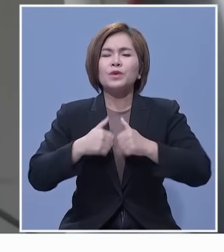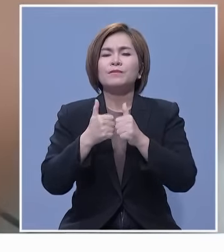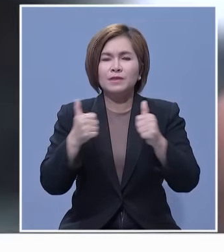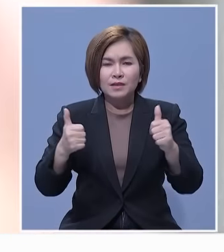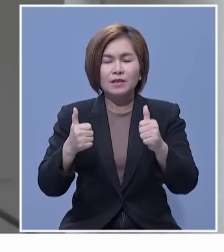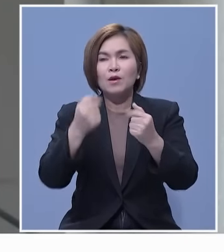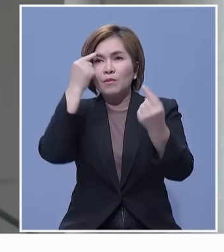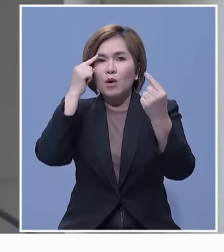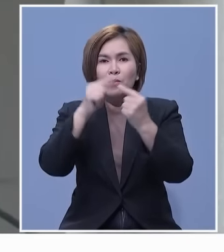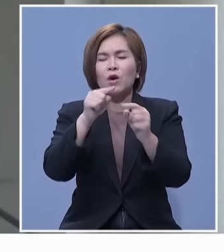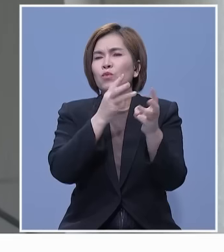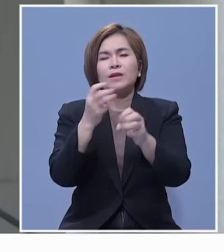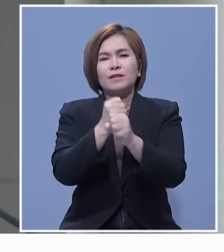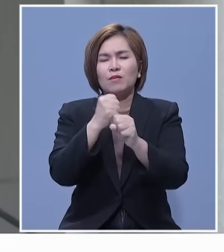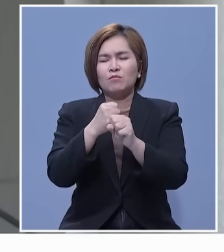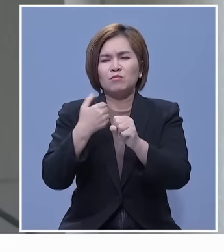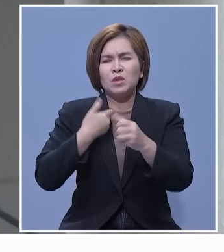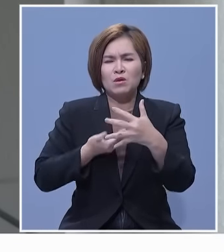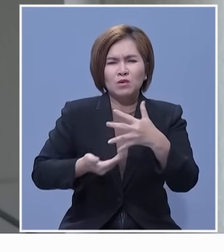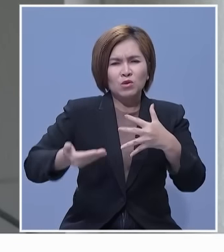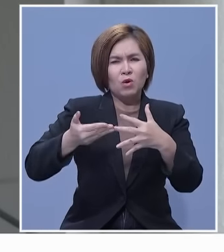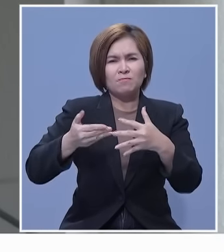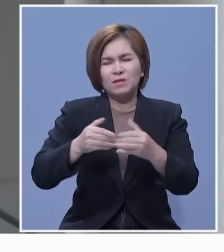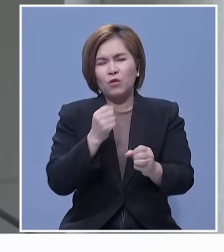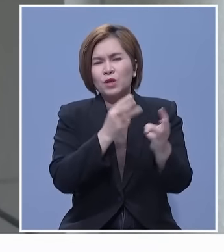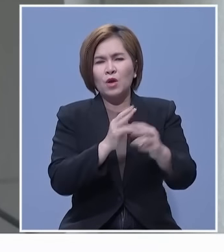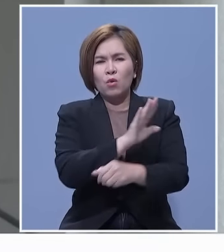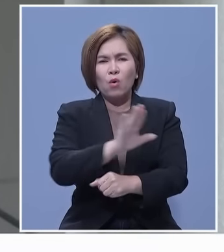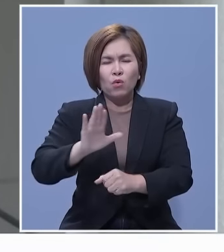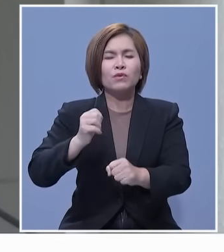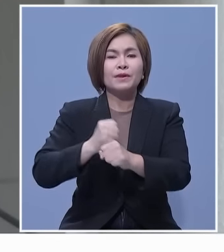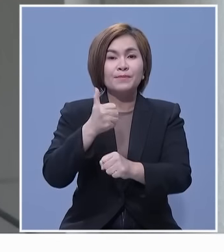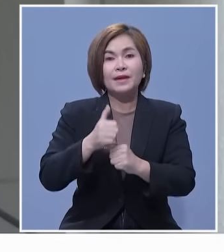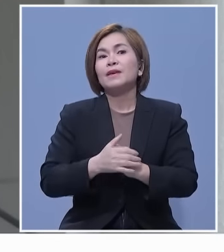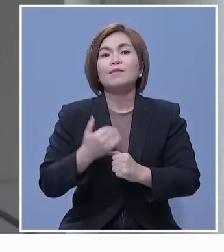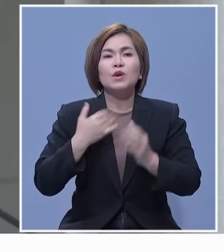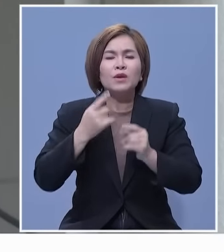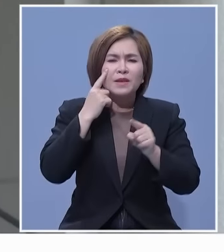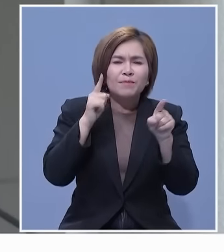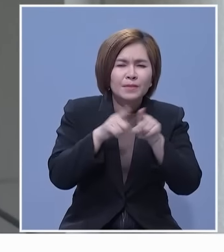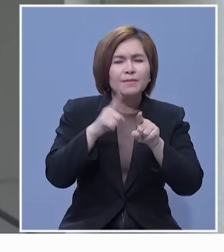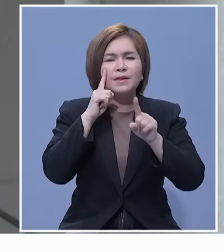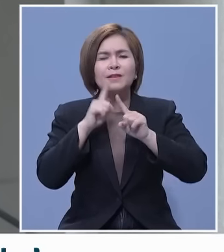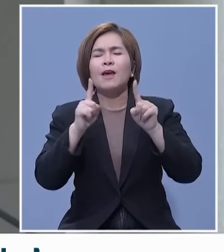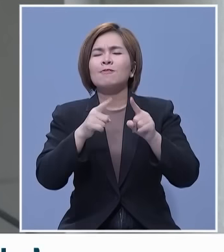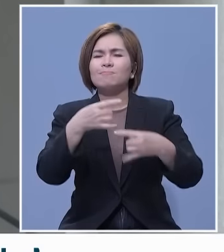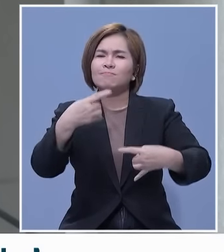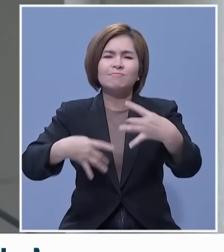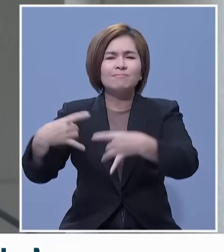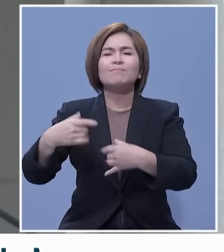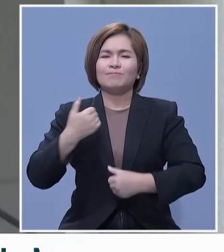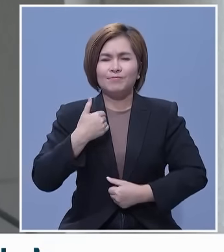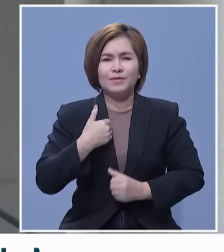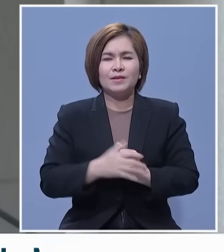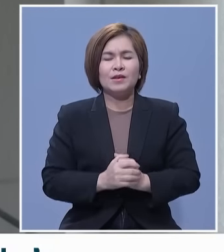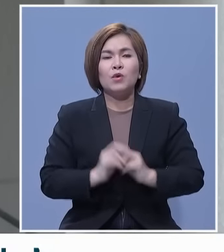ให้ถึงจุดๆนั้นเนี่ยก็มีหลายๆวิธีที่ทุกคนจะทำได้บางท่านอาจเห็นด้วยกับยี่ซ่อวันเลยบางท่านอาจจะไม่เห็นด้วยนะครับอาจจะเป็นเรื่องของ